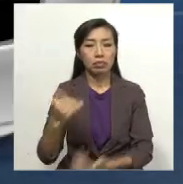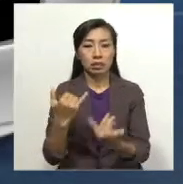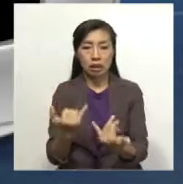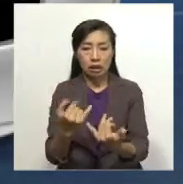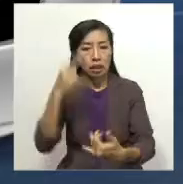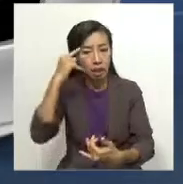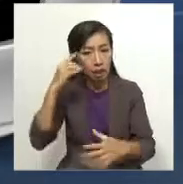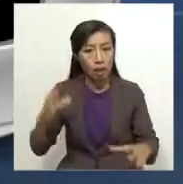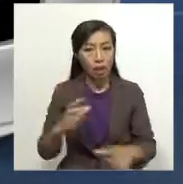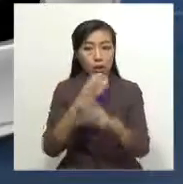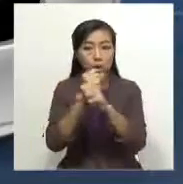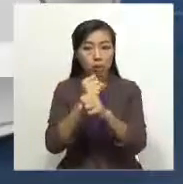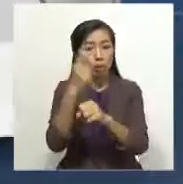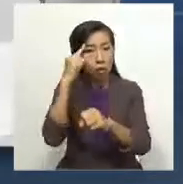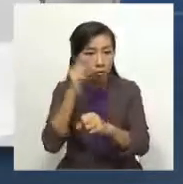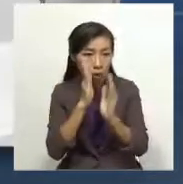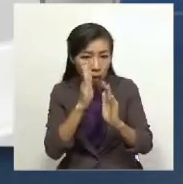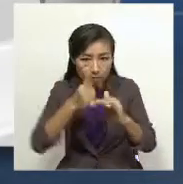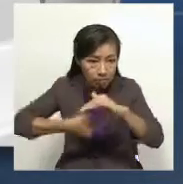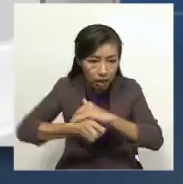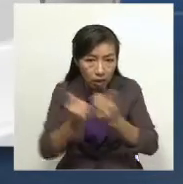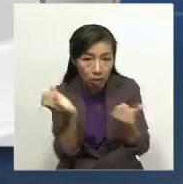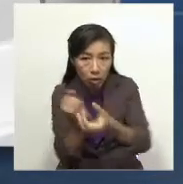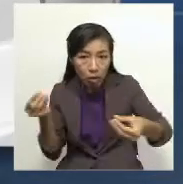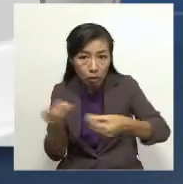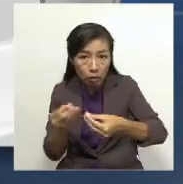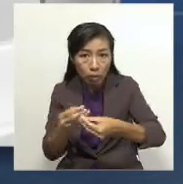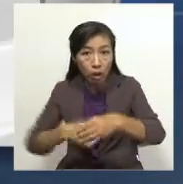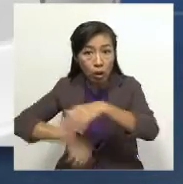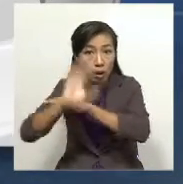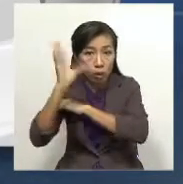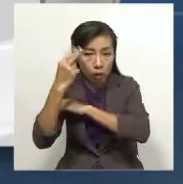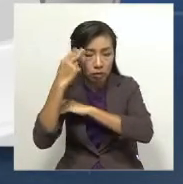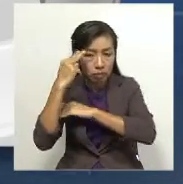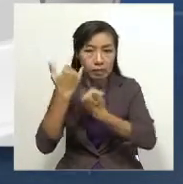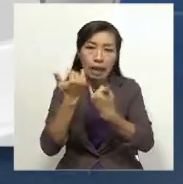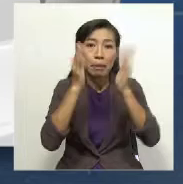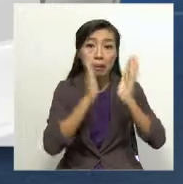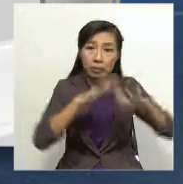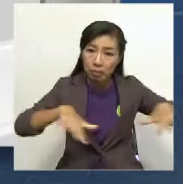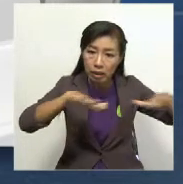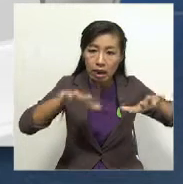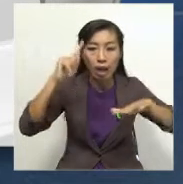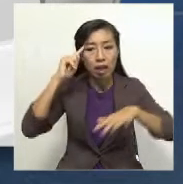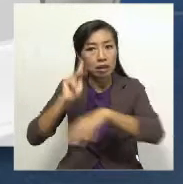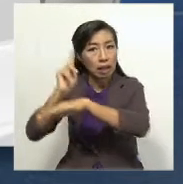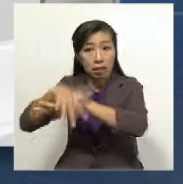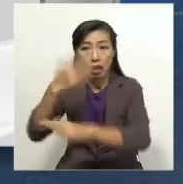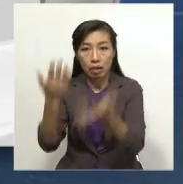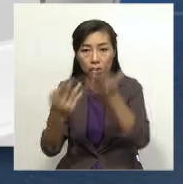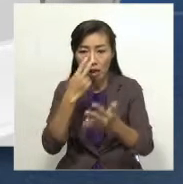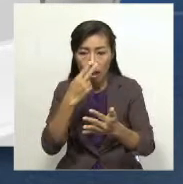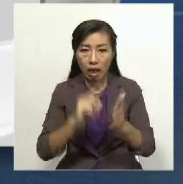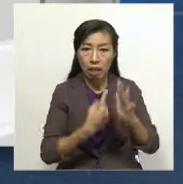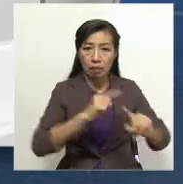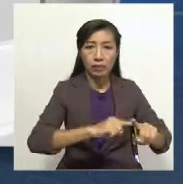ผลการปราบปรามจับกุมการลักลอบเล่นการพนันทายผลการแข่งขันฟุตบอลทั้งแบบทั่วไปและก็แบบออนไลน์ด้วยนะค